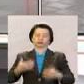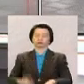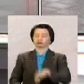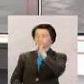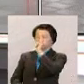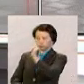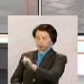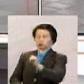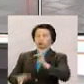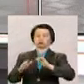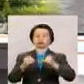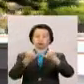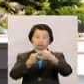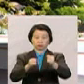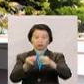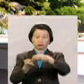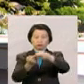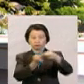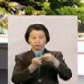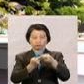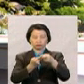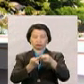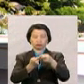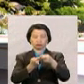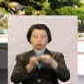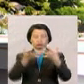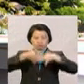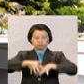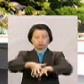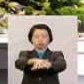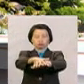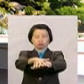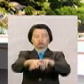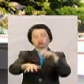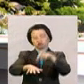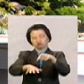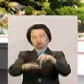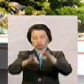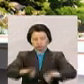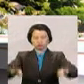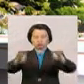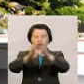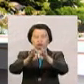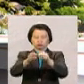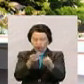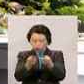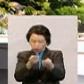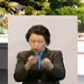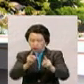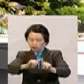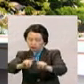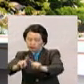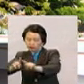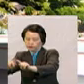Malaysia, Jabatan Perpaduan Negara dan Integrasi Nasional Perpaduan memainkan peranan penting dalam menguruskan kepelbagaian serta